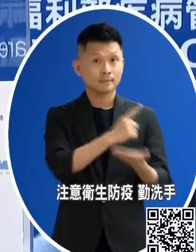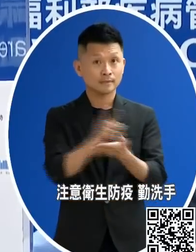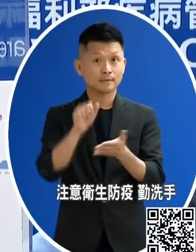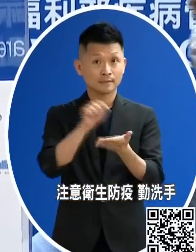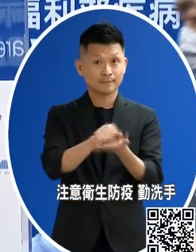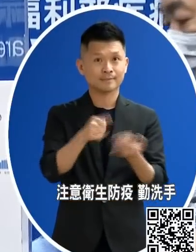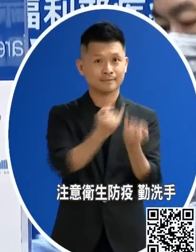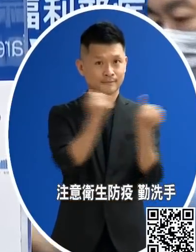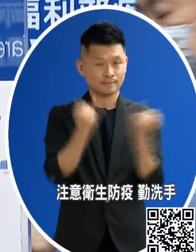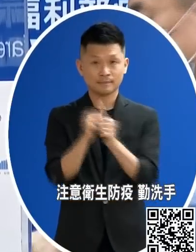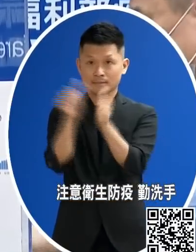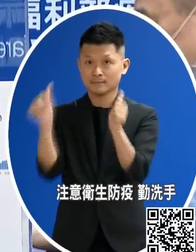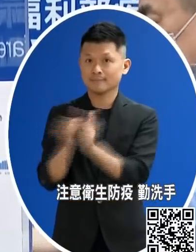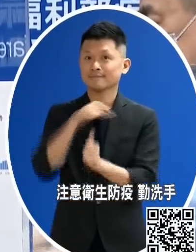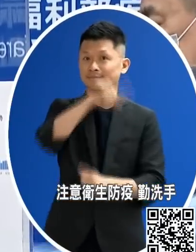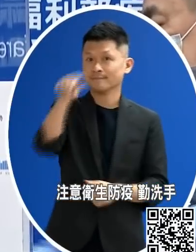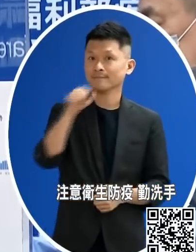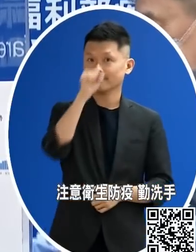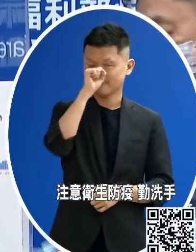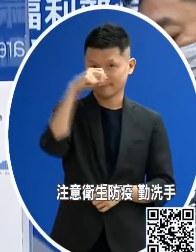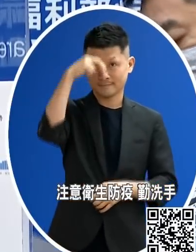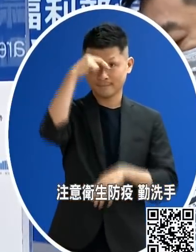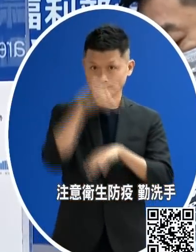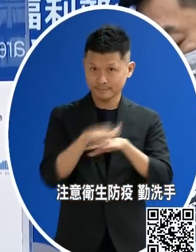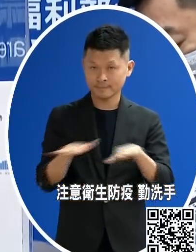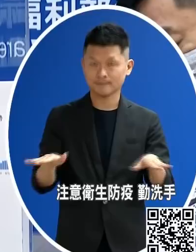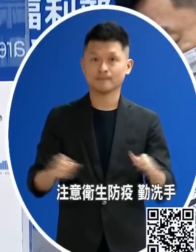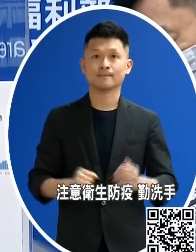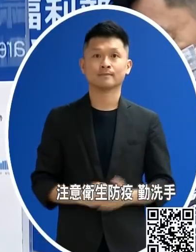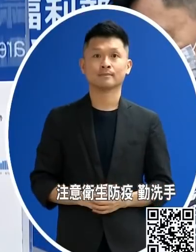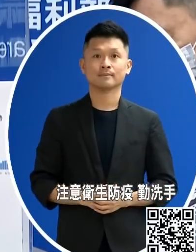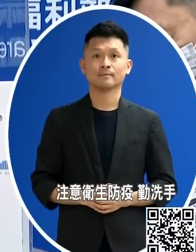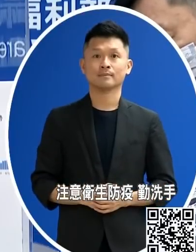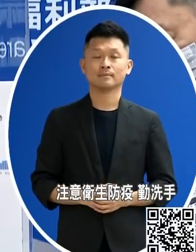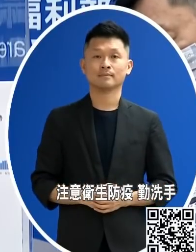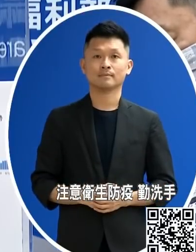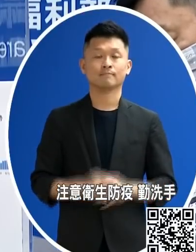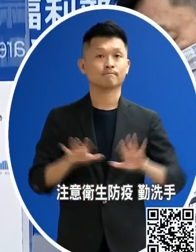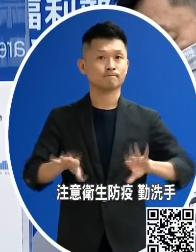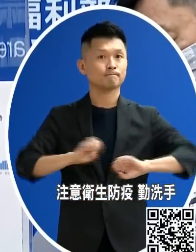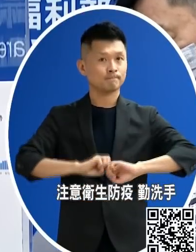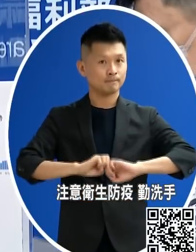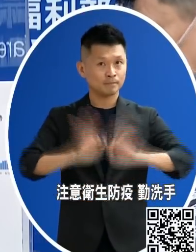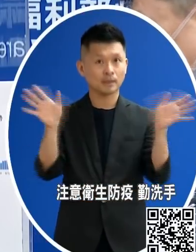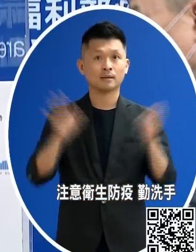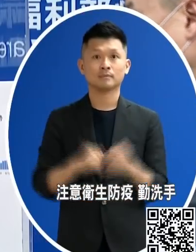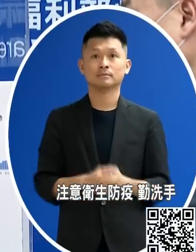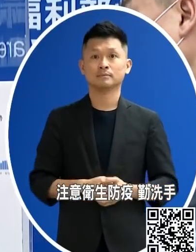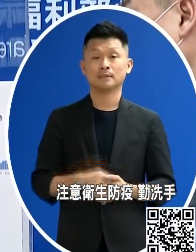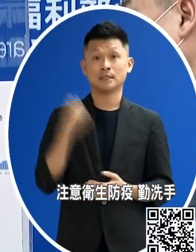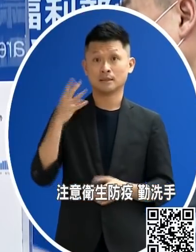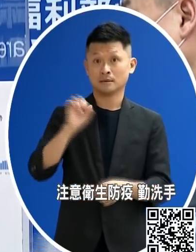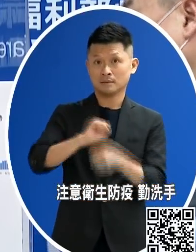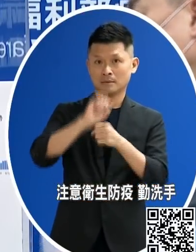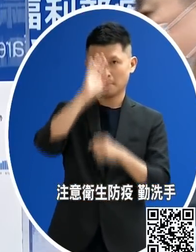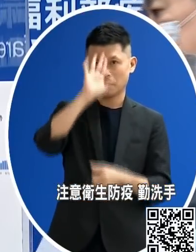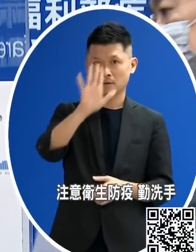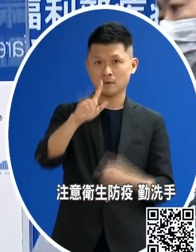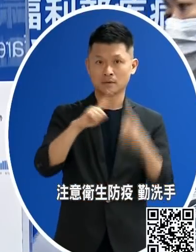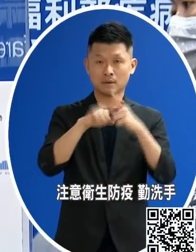各位记者女士先生大家好，大家午安。那我们今天要跟大家报告，总共我们有新增